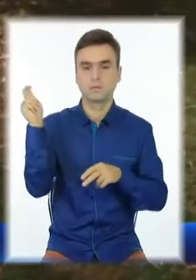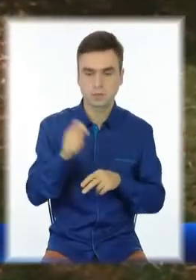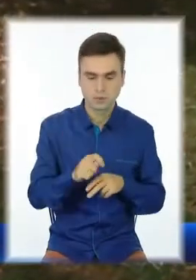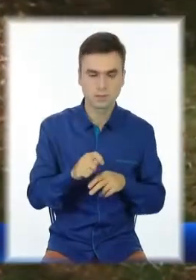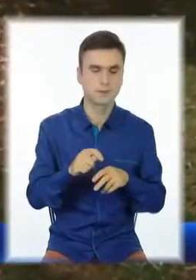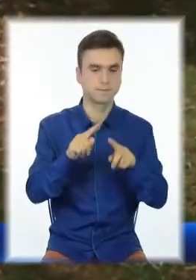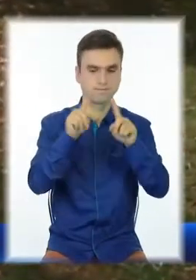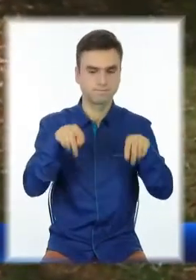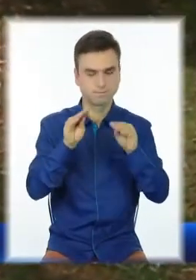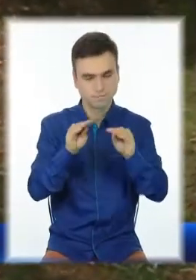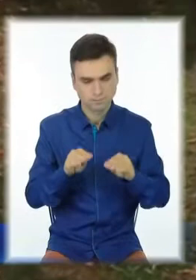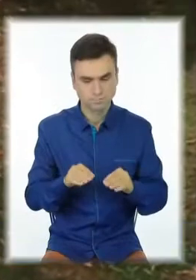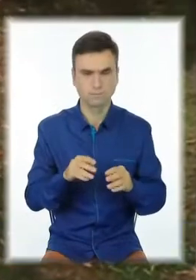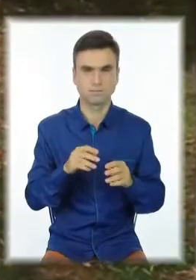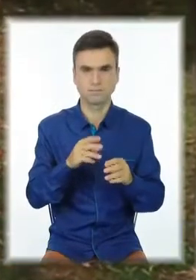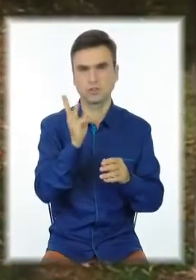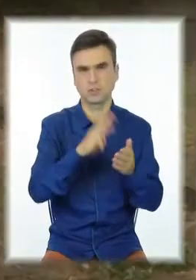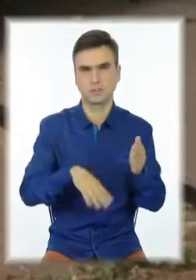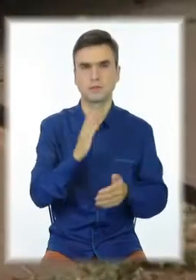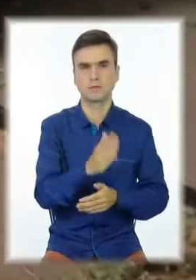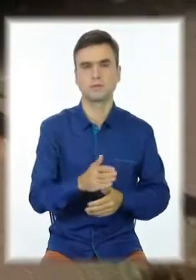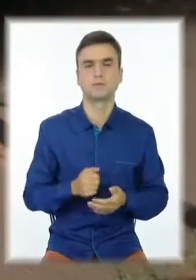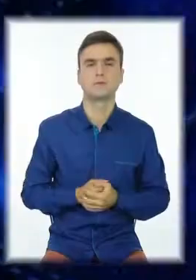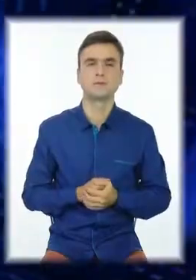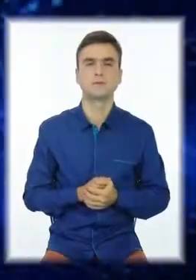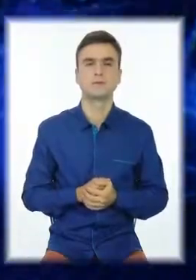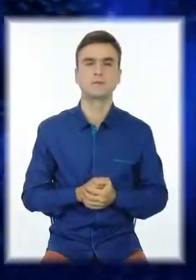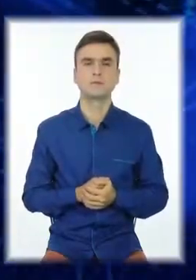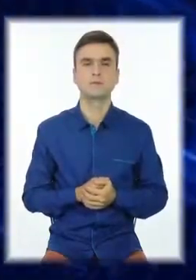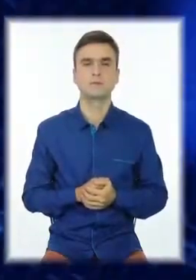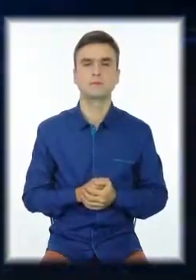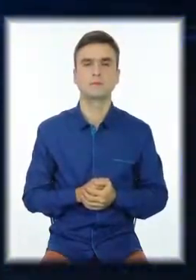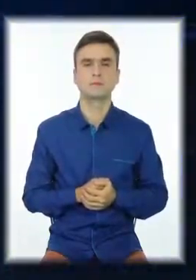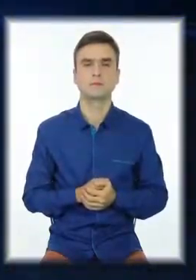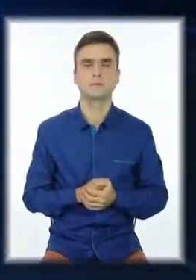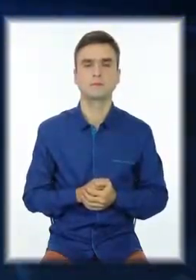за нетверезу їзду та вчинення аварії.